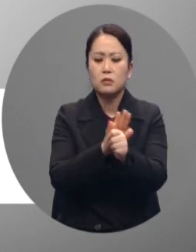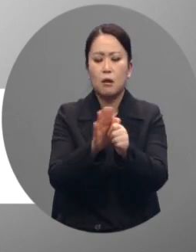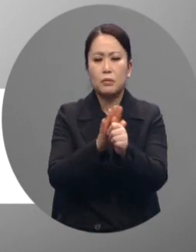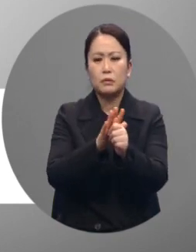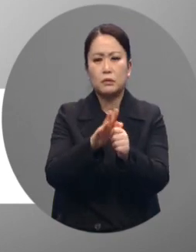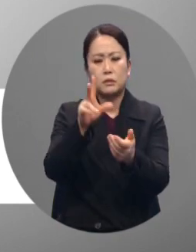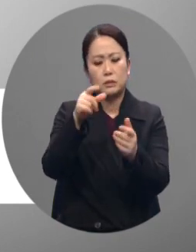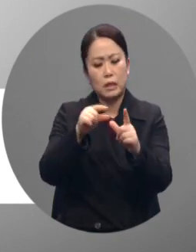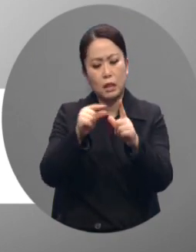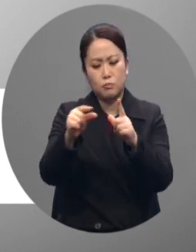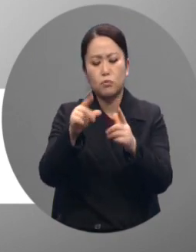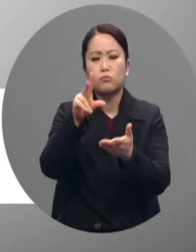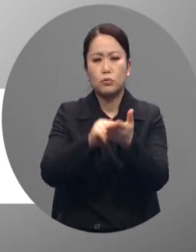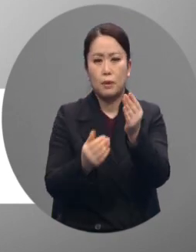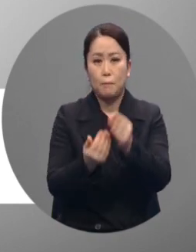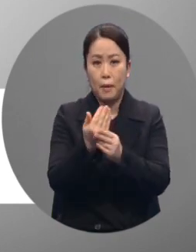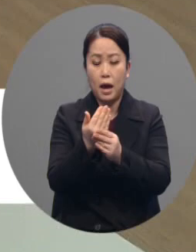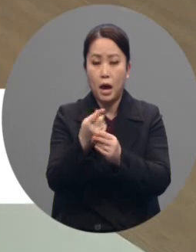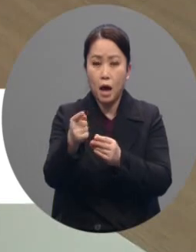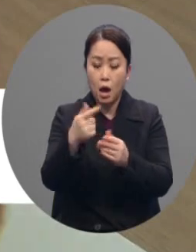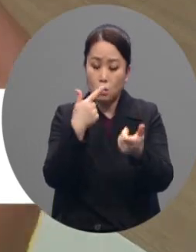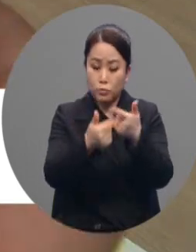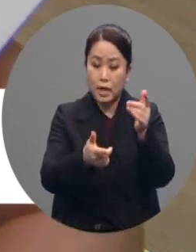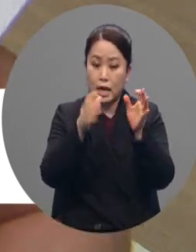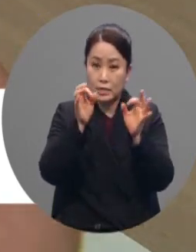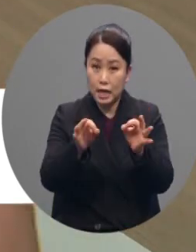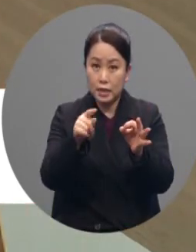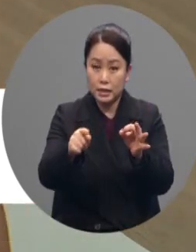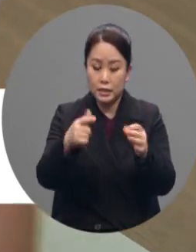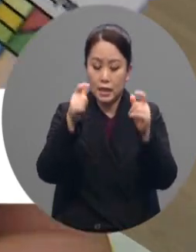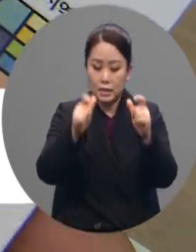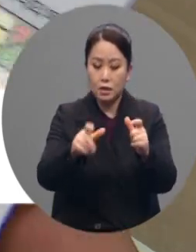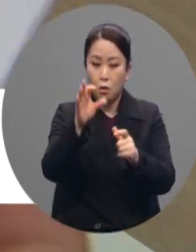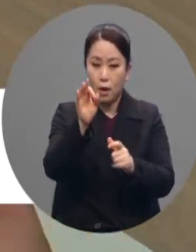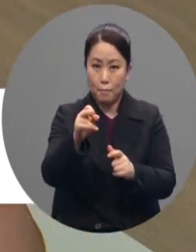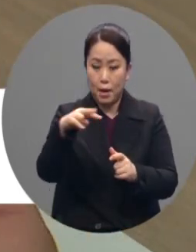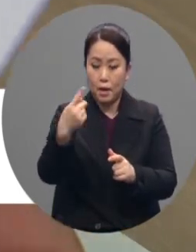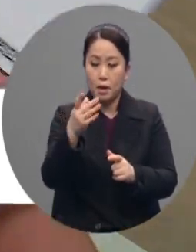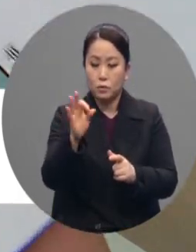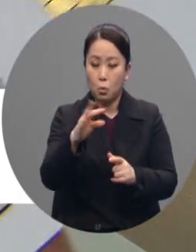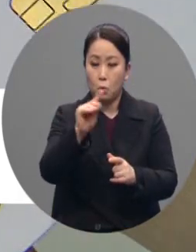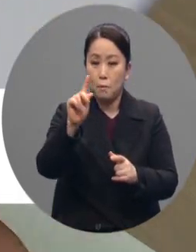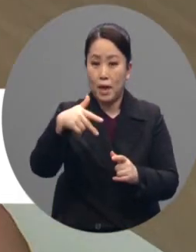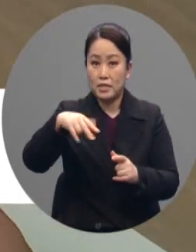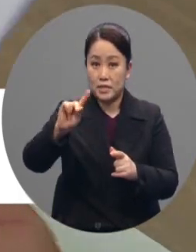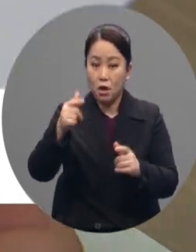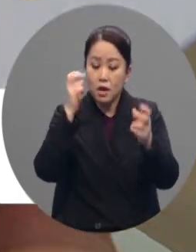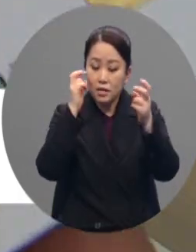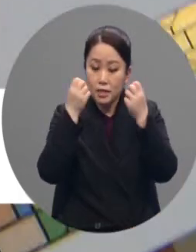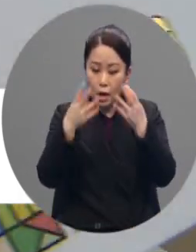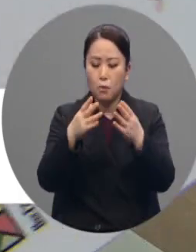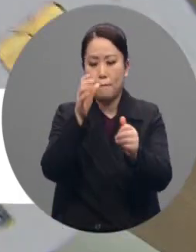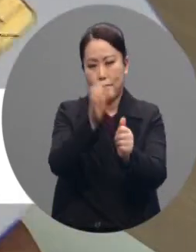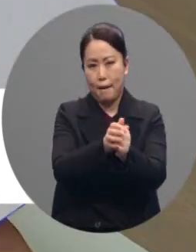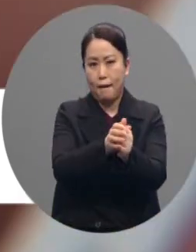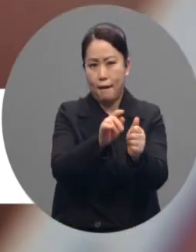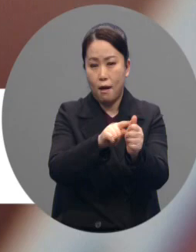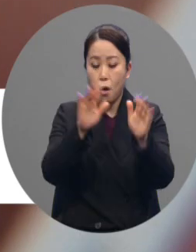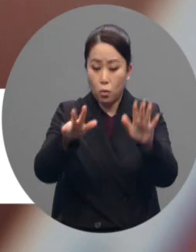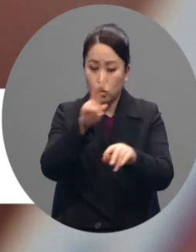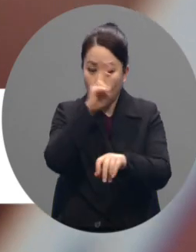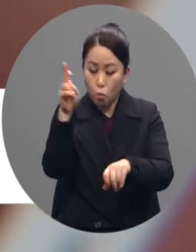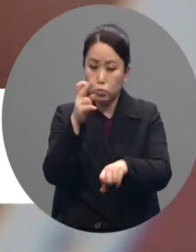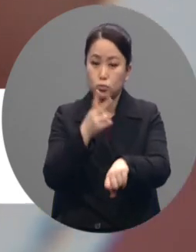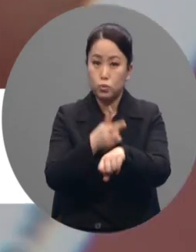있습니다 부산시 등에 따르면 부산은행은 내 지역화폐 인동 백전 의 새 사업자로 오늘 로 수 2시 부터 신규